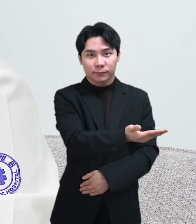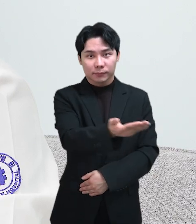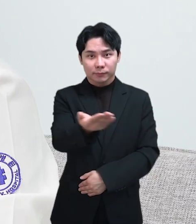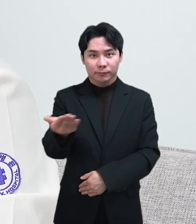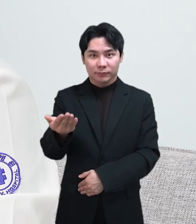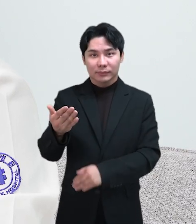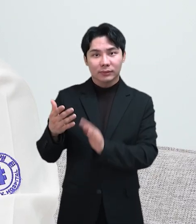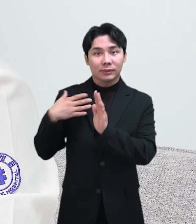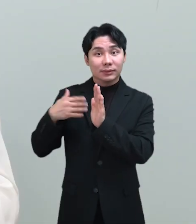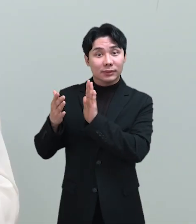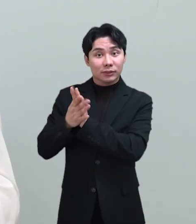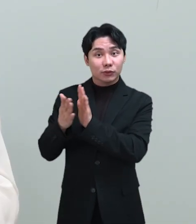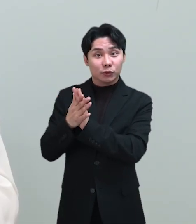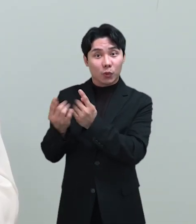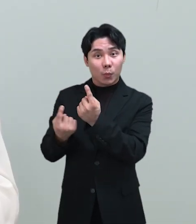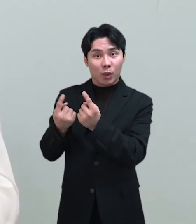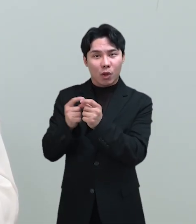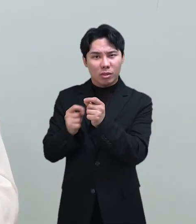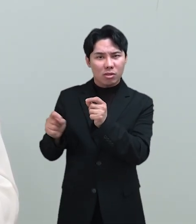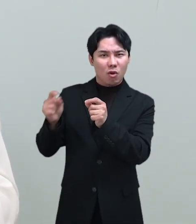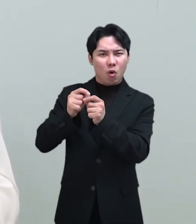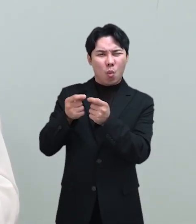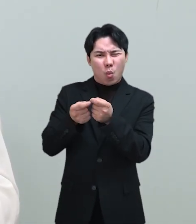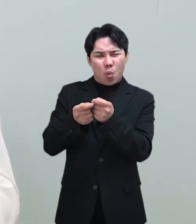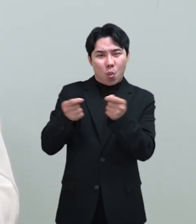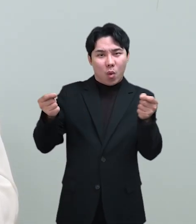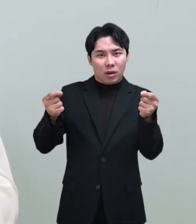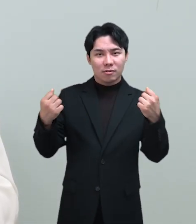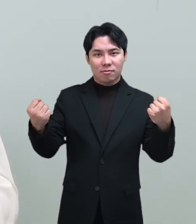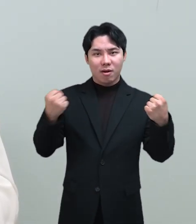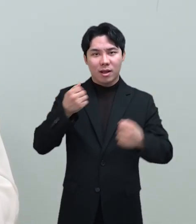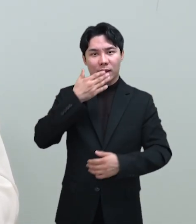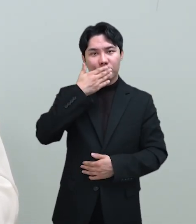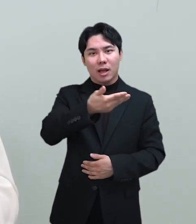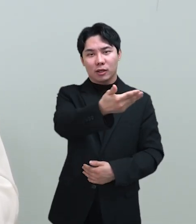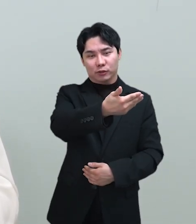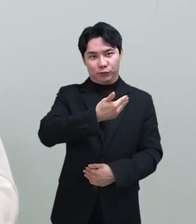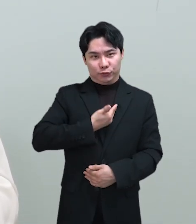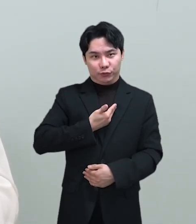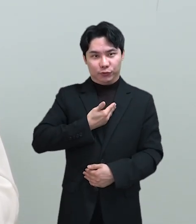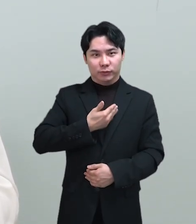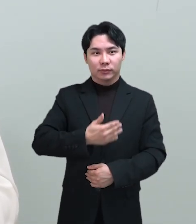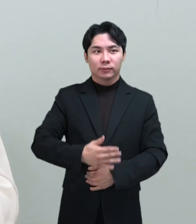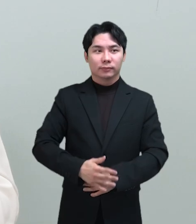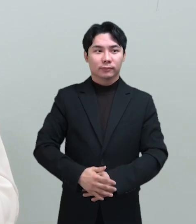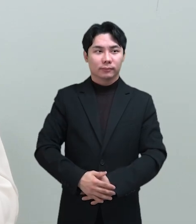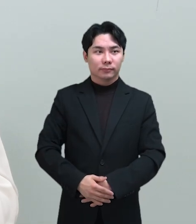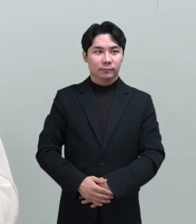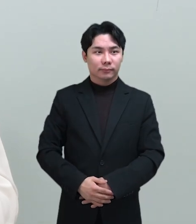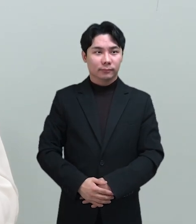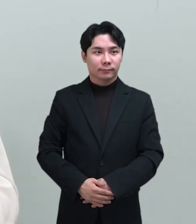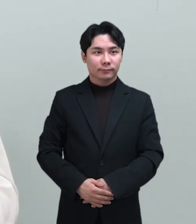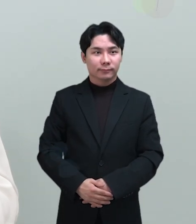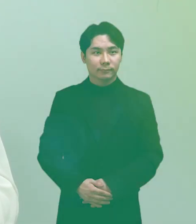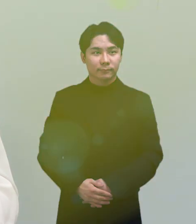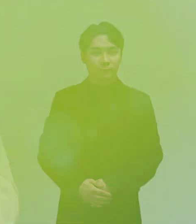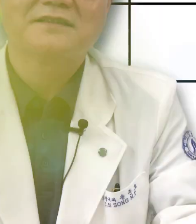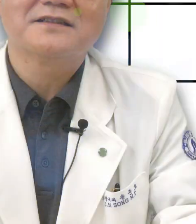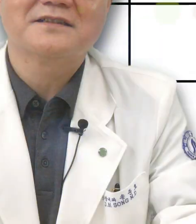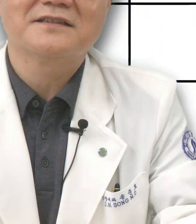일을 다시 시작하는 거, 이런 것들은 어쩌면은 여러분들의 친구보다 더 오래 살게 해줄 수도